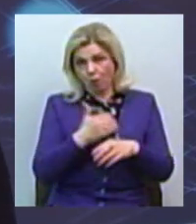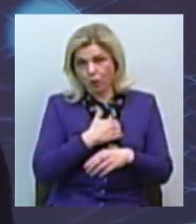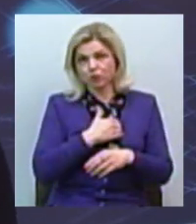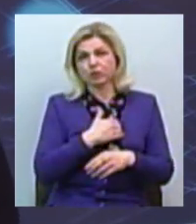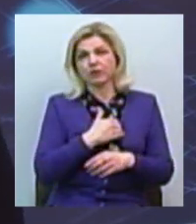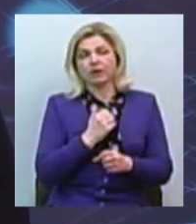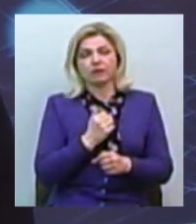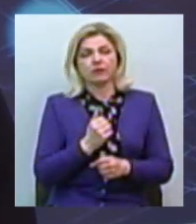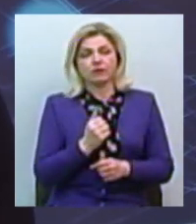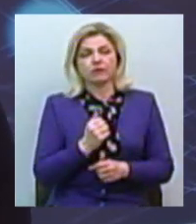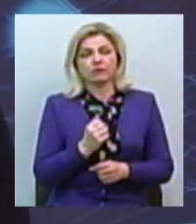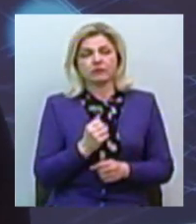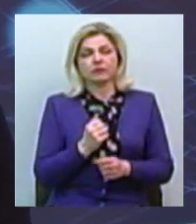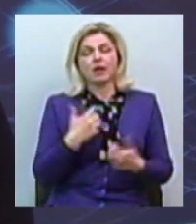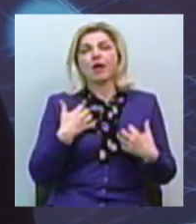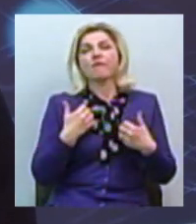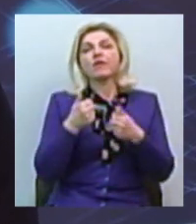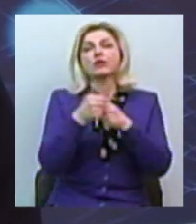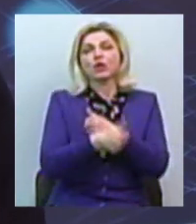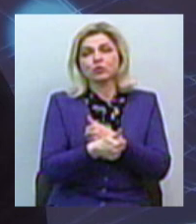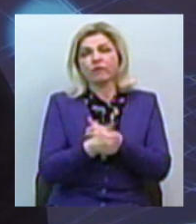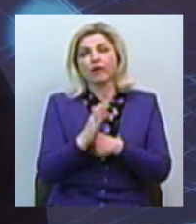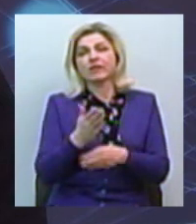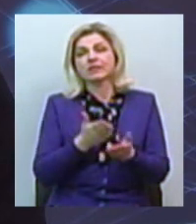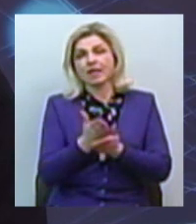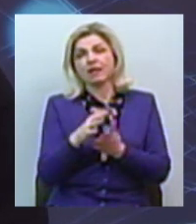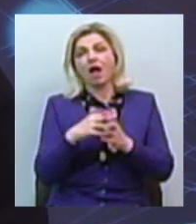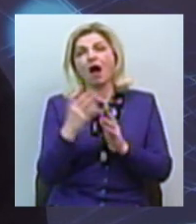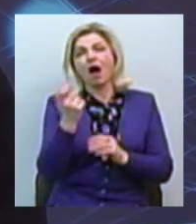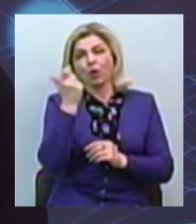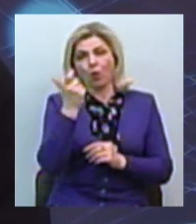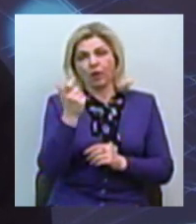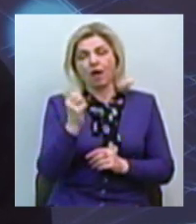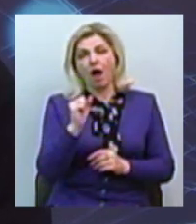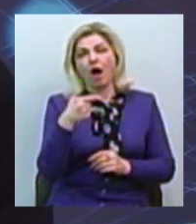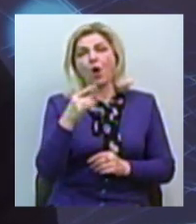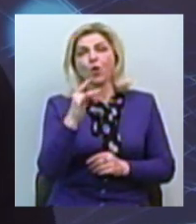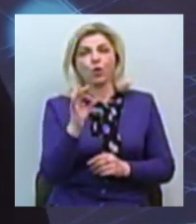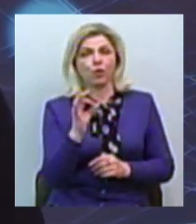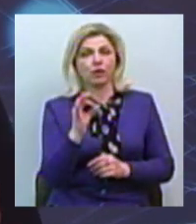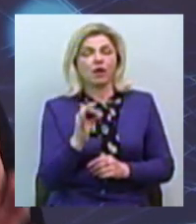хочуть, скажімо так, диверсифікуватися в сектор агро та й стати таким більш